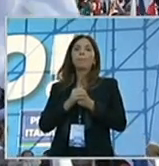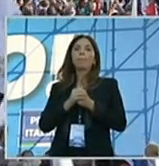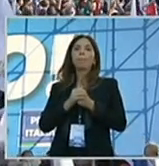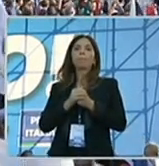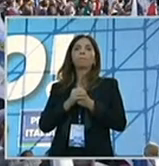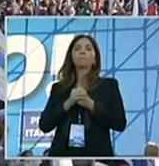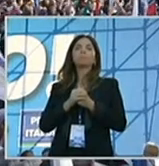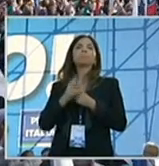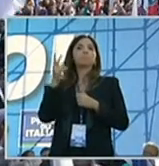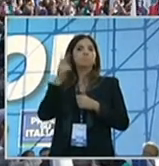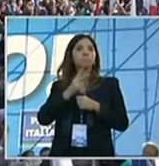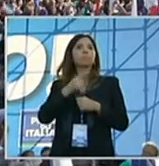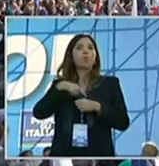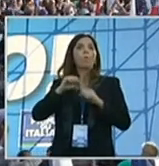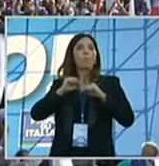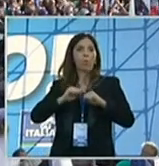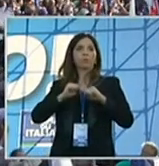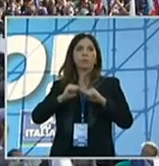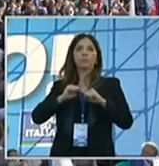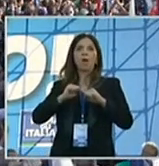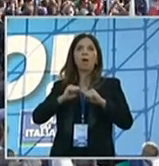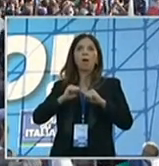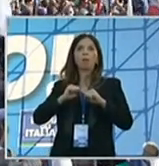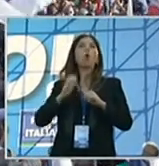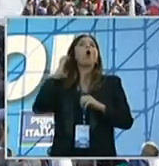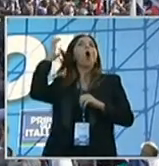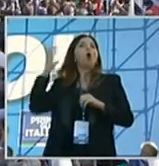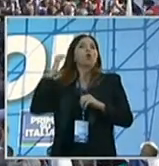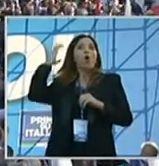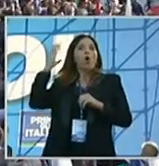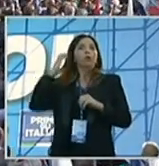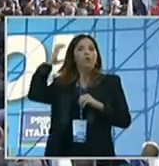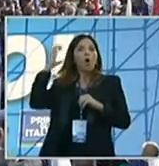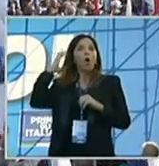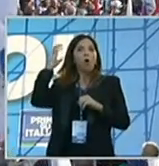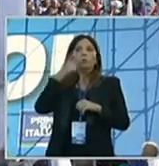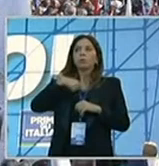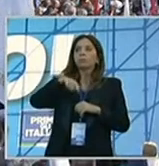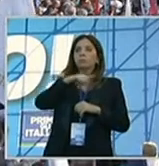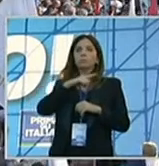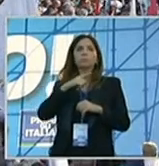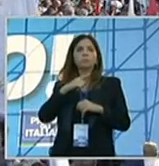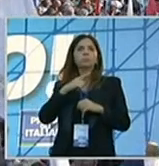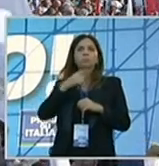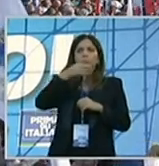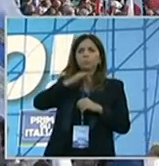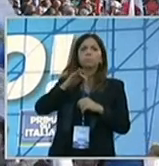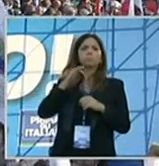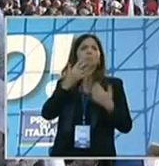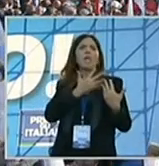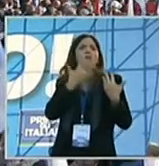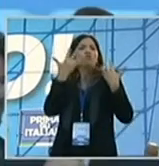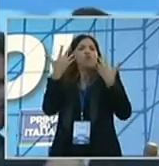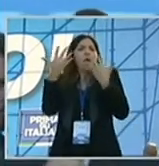E davvero noi possiamo essere orgogliosi, diciamo, di ciò che siamo riusciti a fare nei quasi